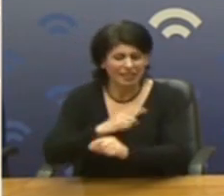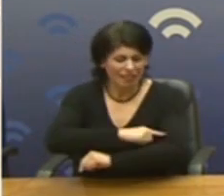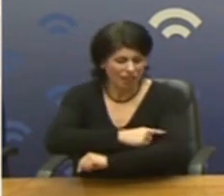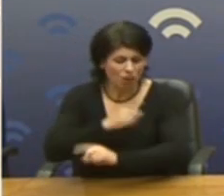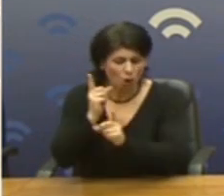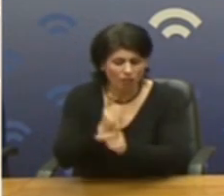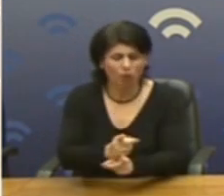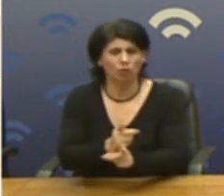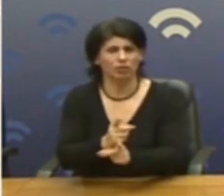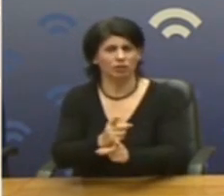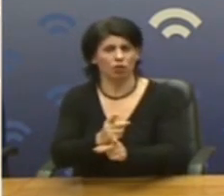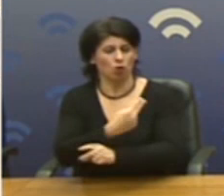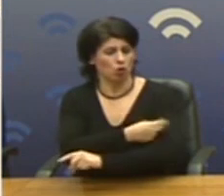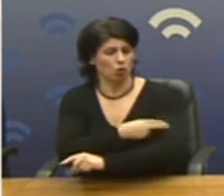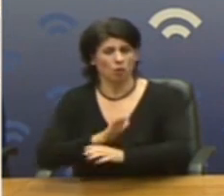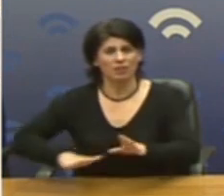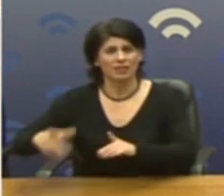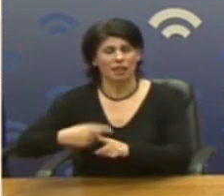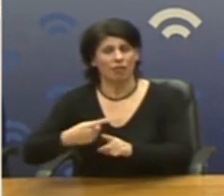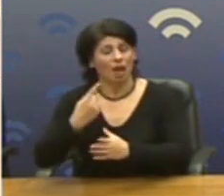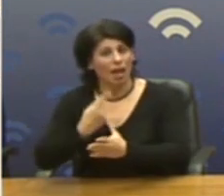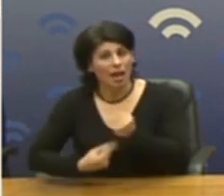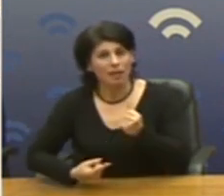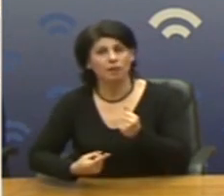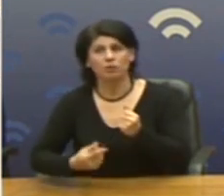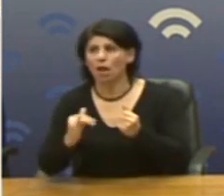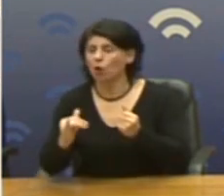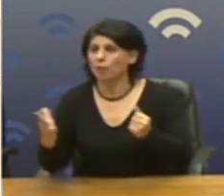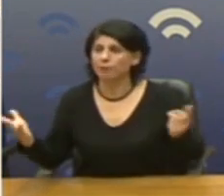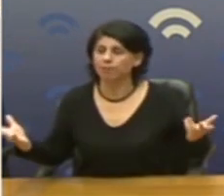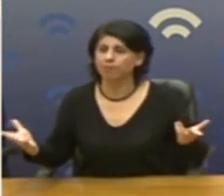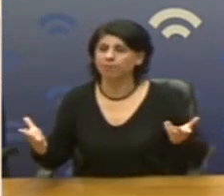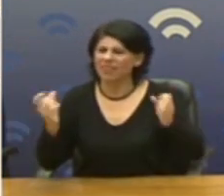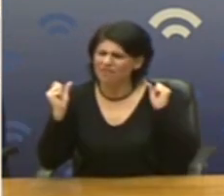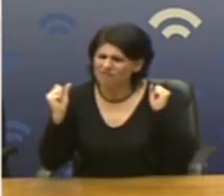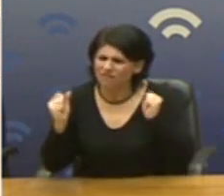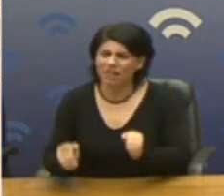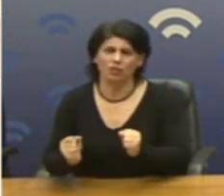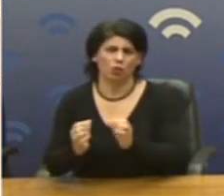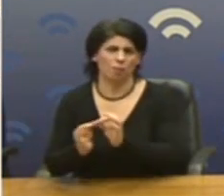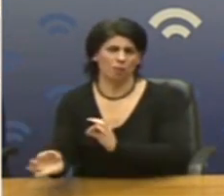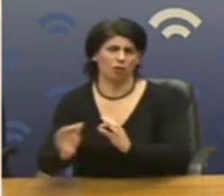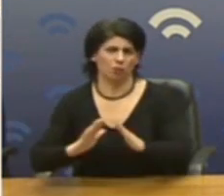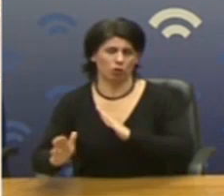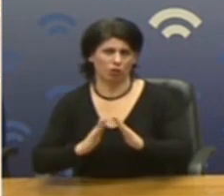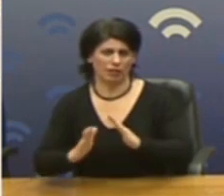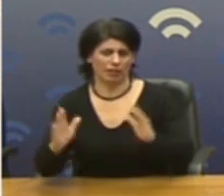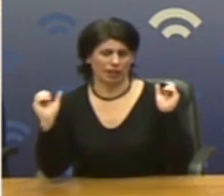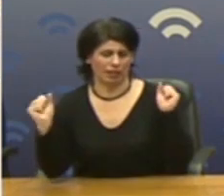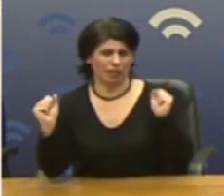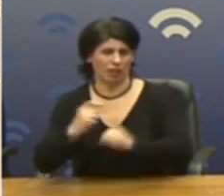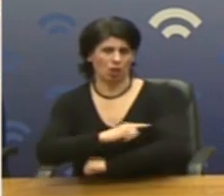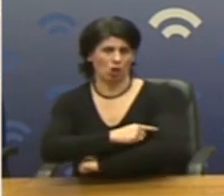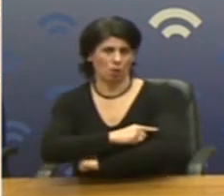χώρας. Αναβάθμιση, λέτε, την έλλειψη ακόμα και στοιχειωδών μέτρων προστασίας των υγειονομικών που